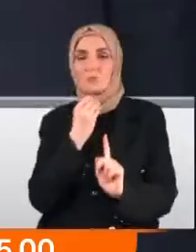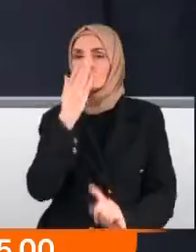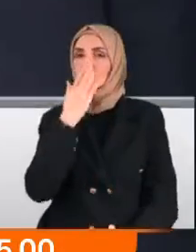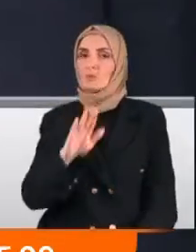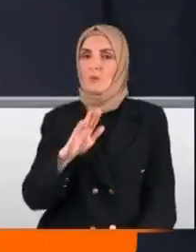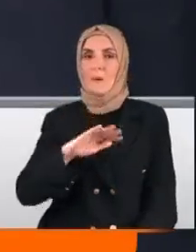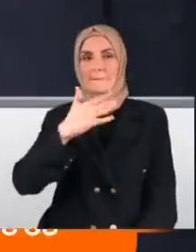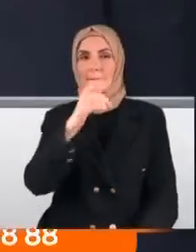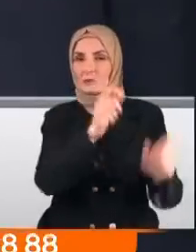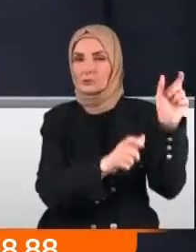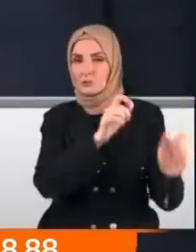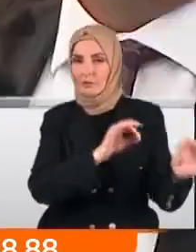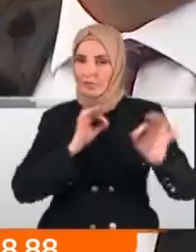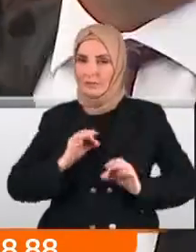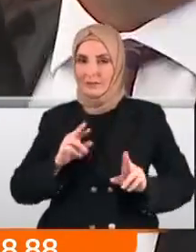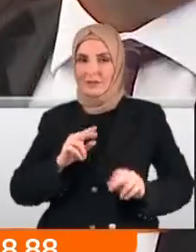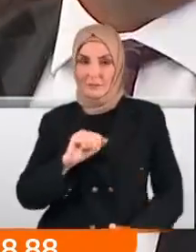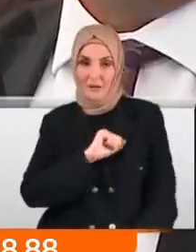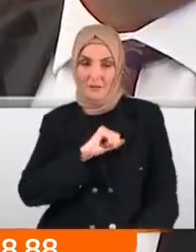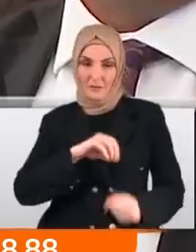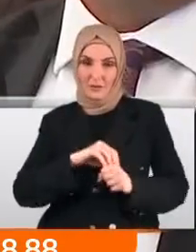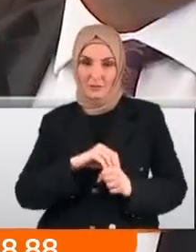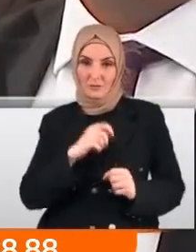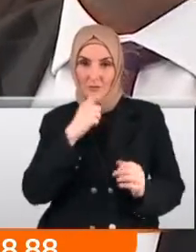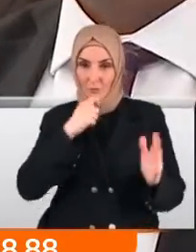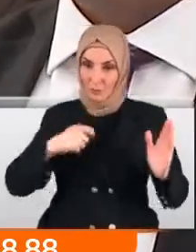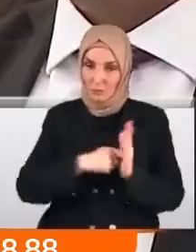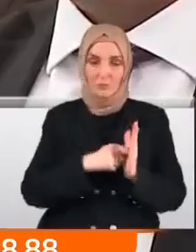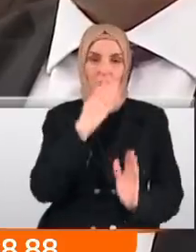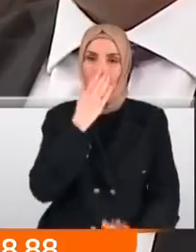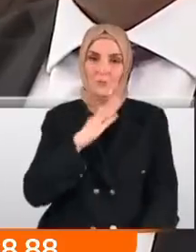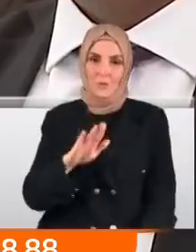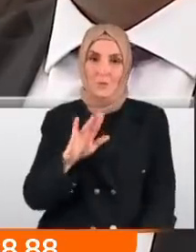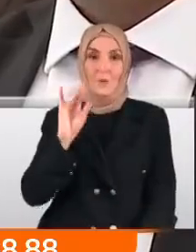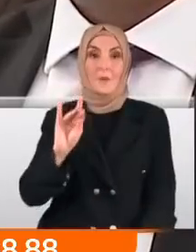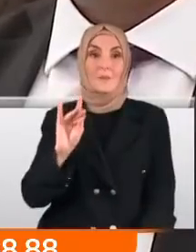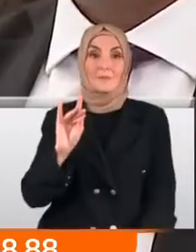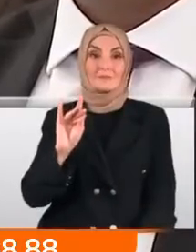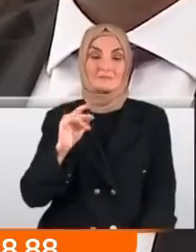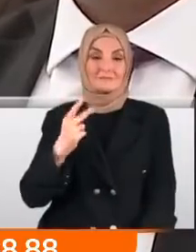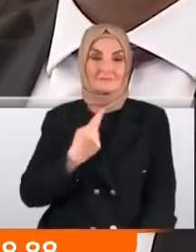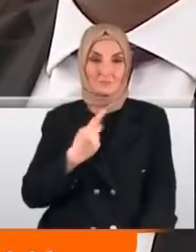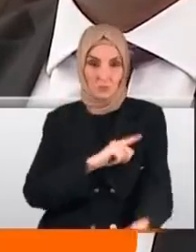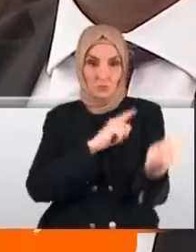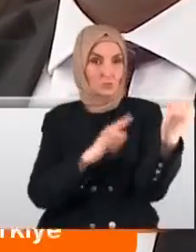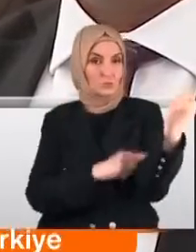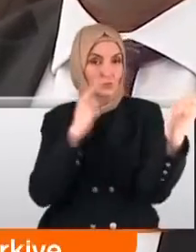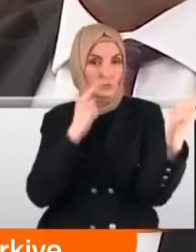değildir. Neyi görürsek onu anlatırız. Milliyetçi Hareket Partisi gücünü mukaddesattan,